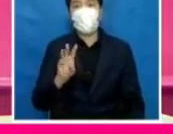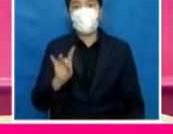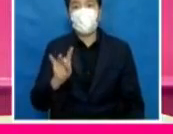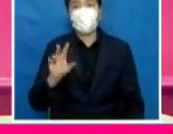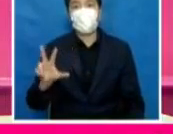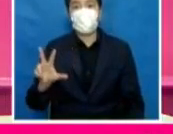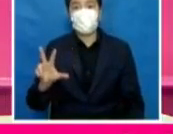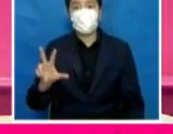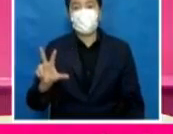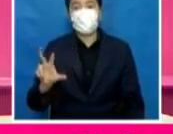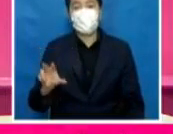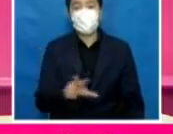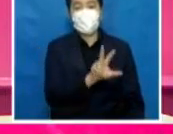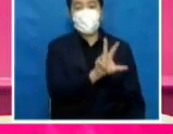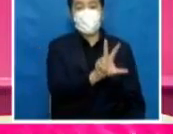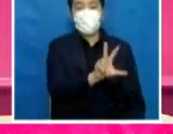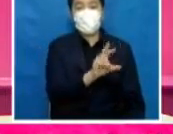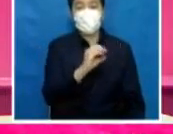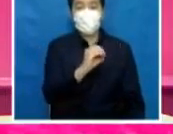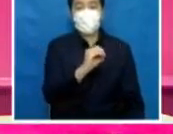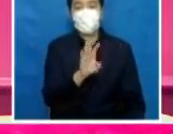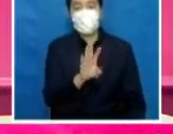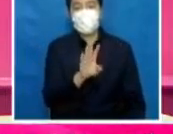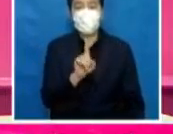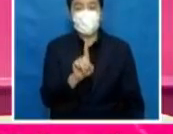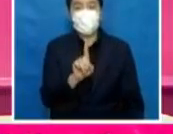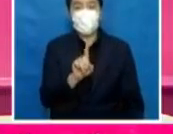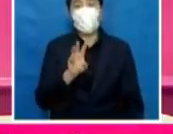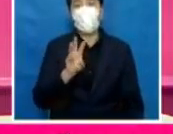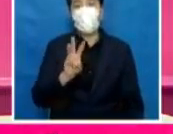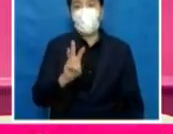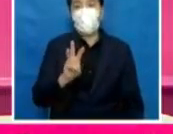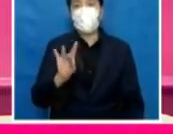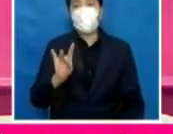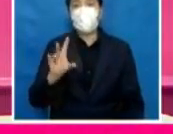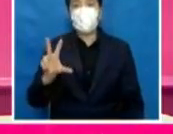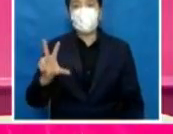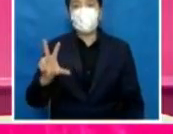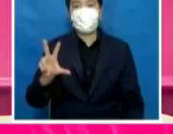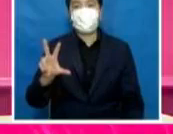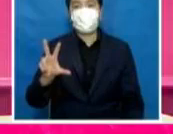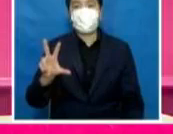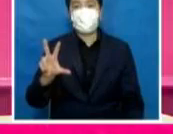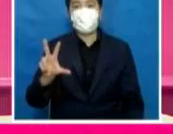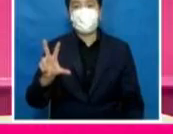683 3 041 683